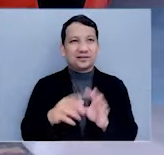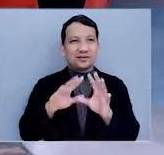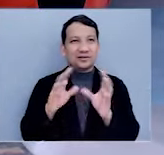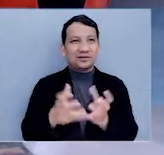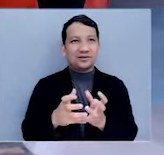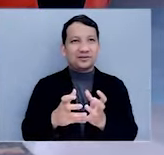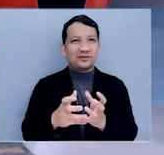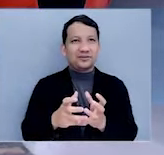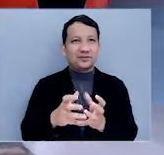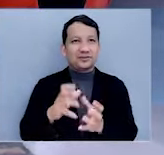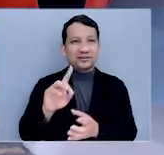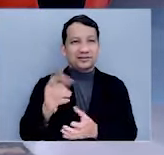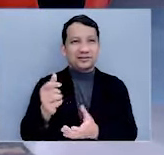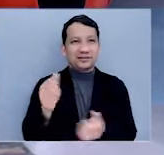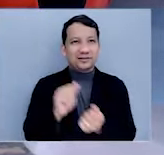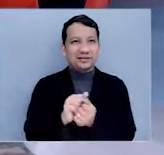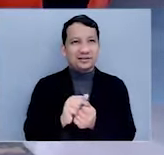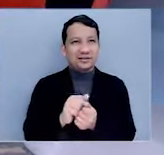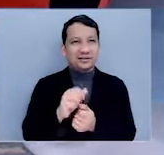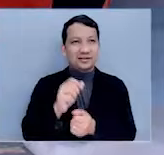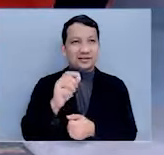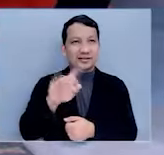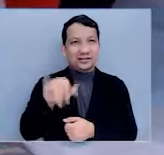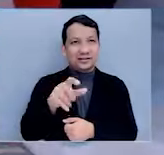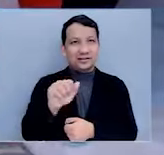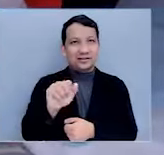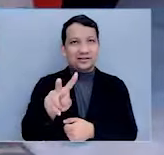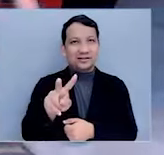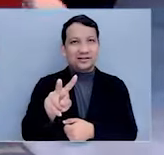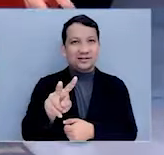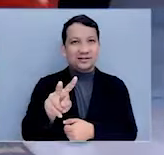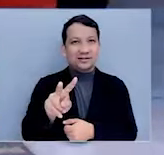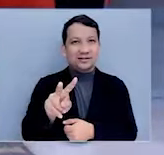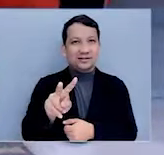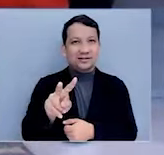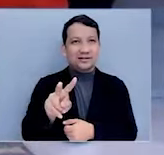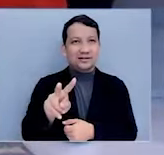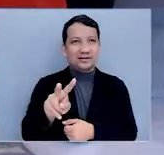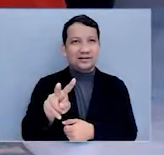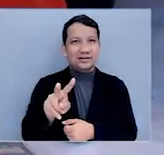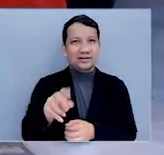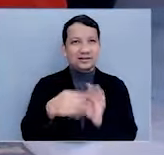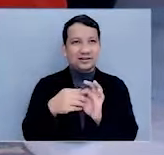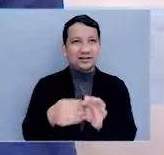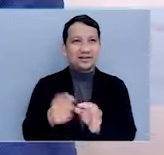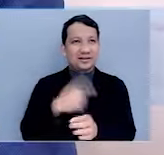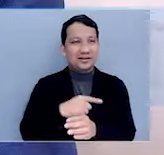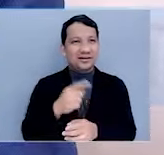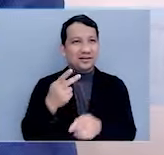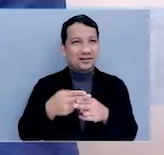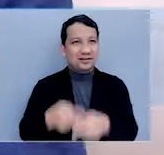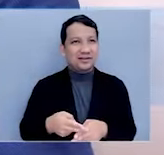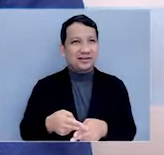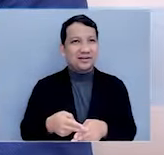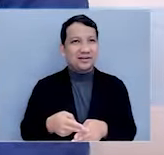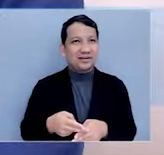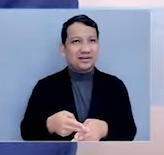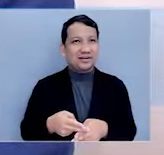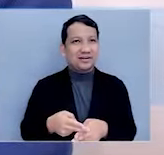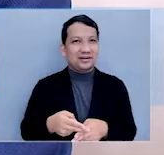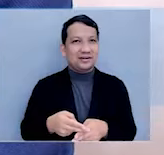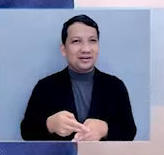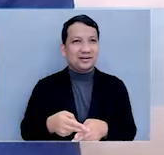Dog Show. Katropa yan ni Java. Eastern Promise of Hangaram. Ah, ang ganda ng pangalan niya. Ang palayaw,